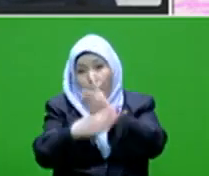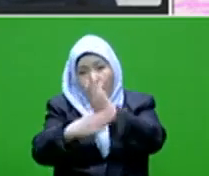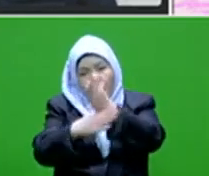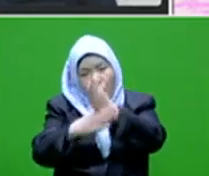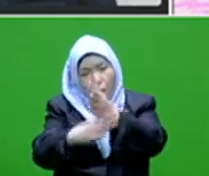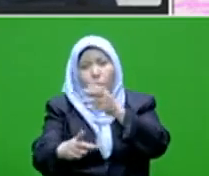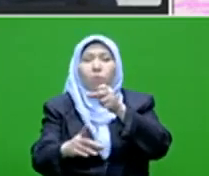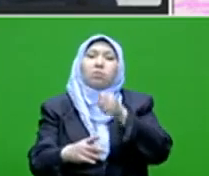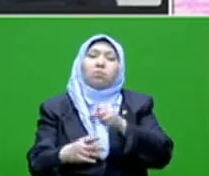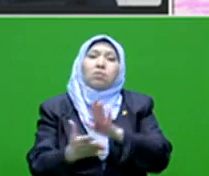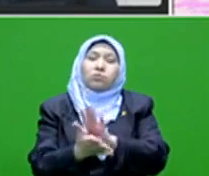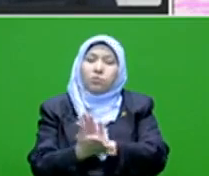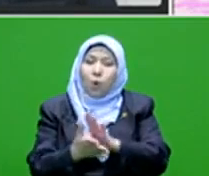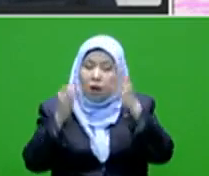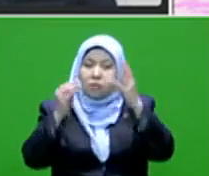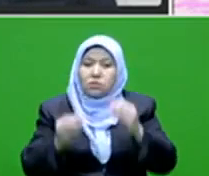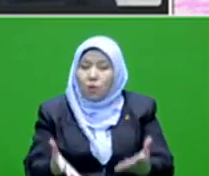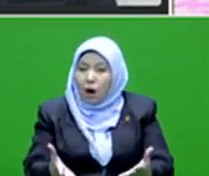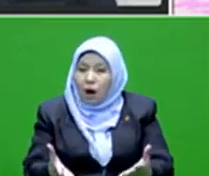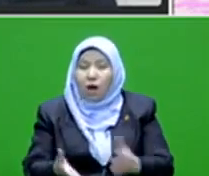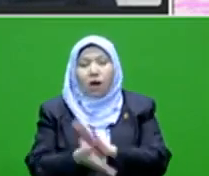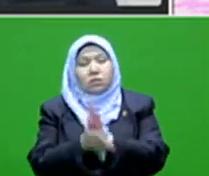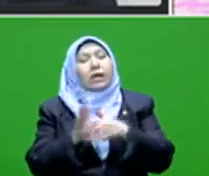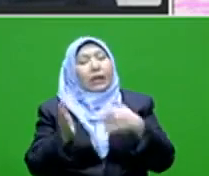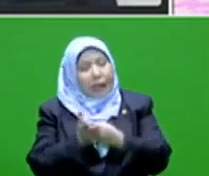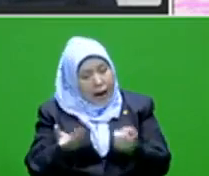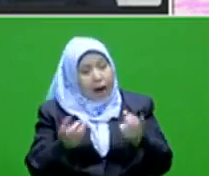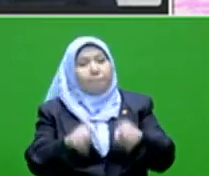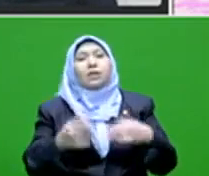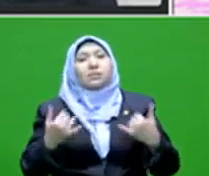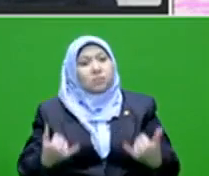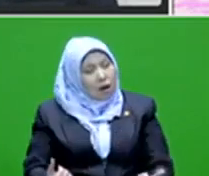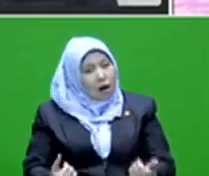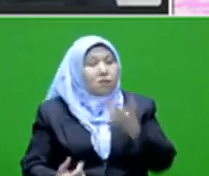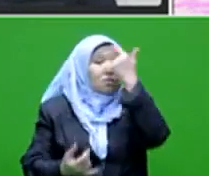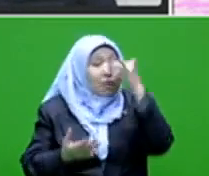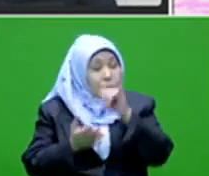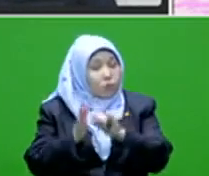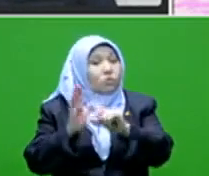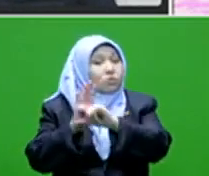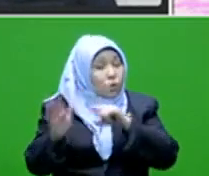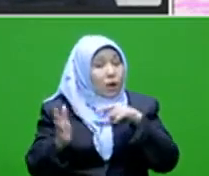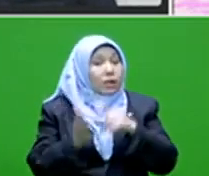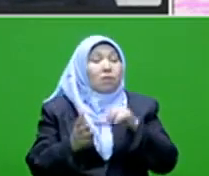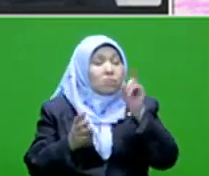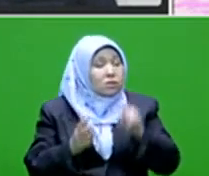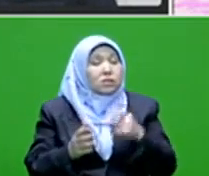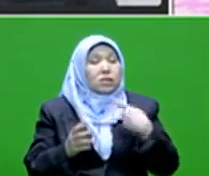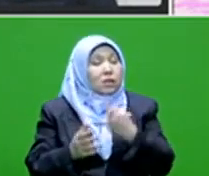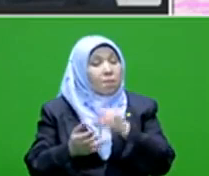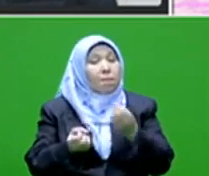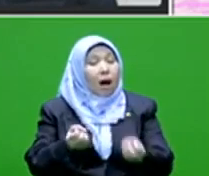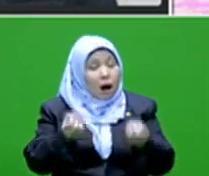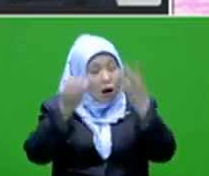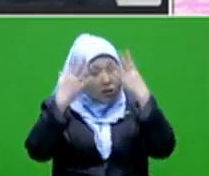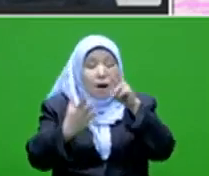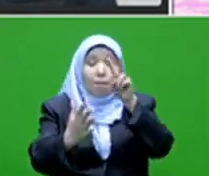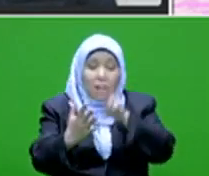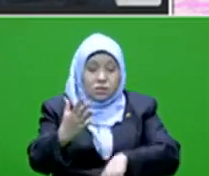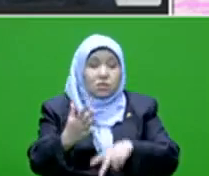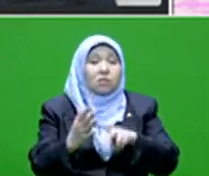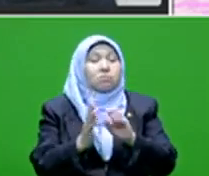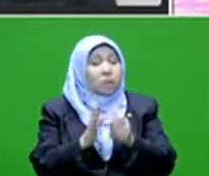Betul. Ha. Betul. Inilah peristiwa yang berlaku sekarang. Sebab itu surah ini mesti kena banyak kita baca supaya